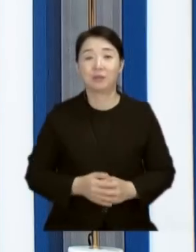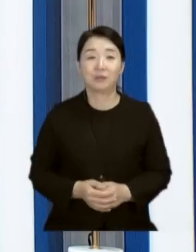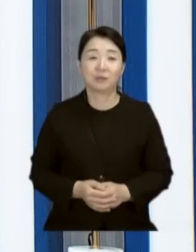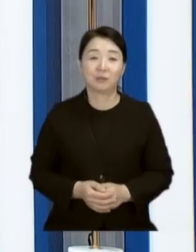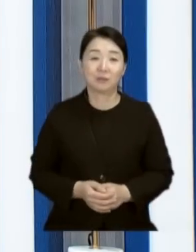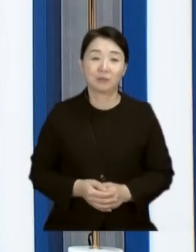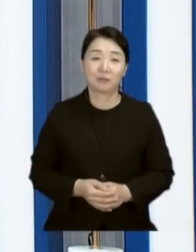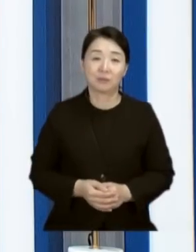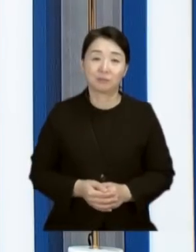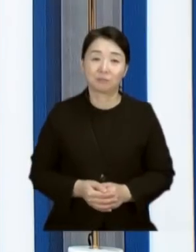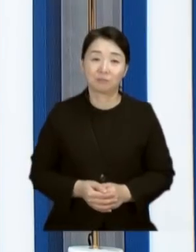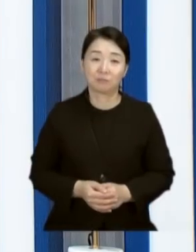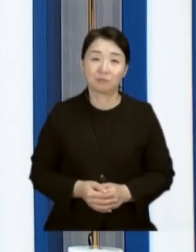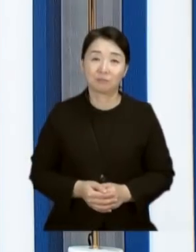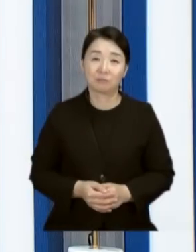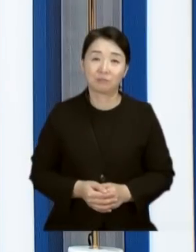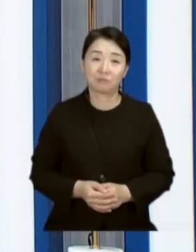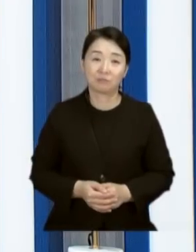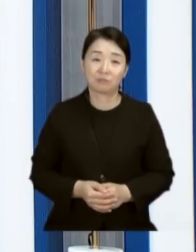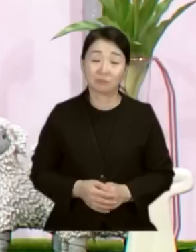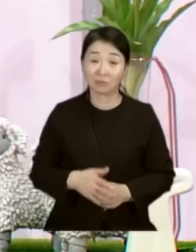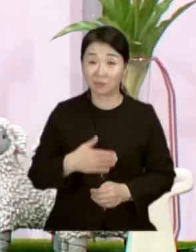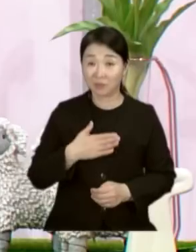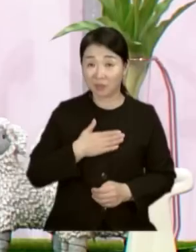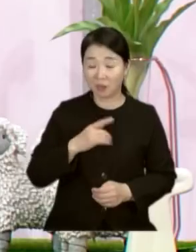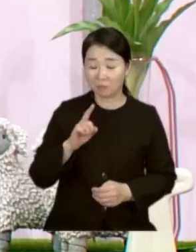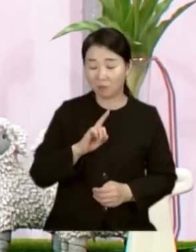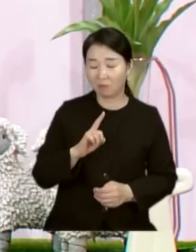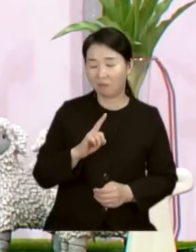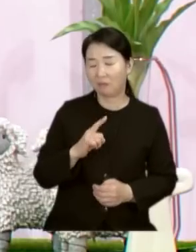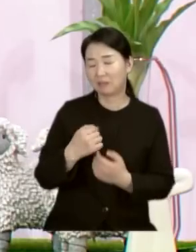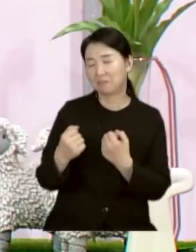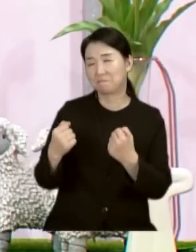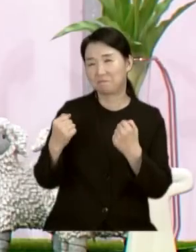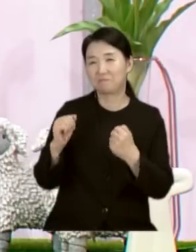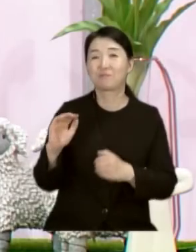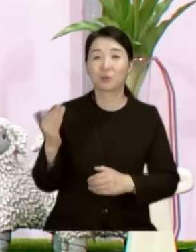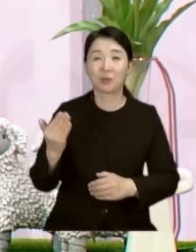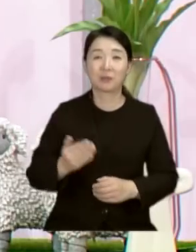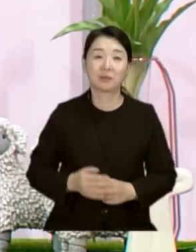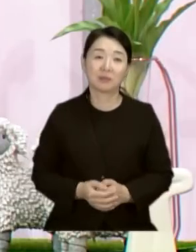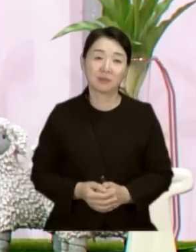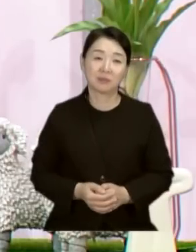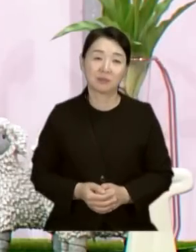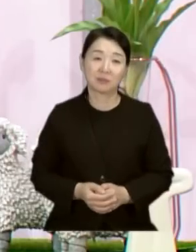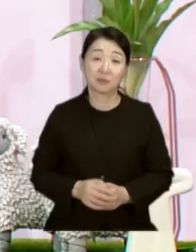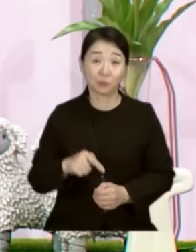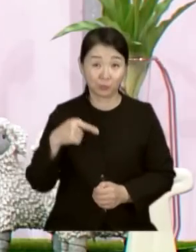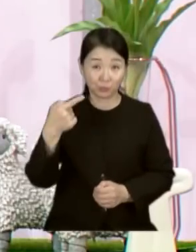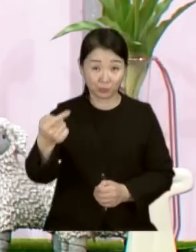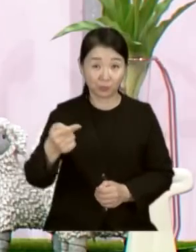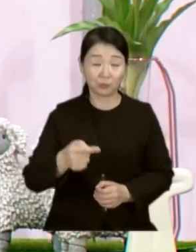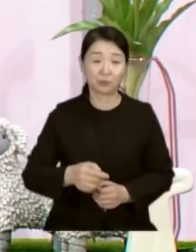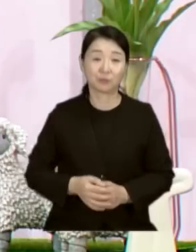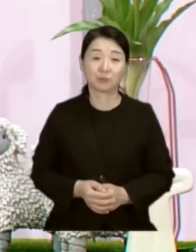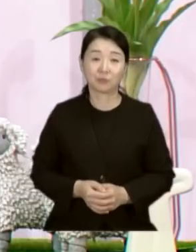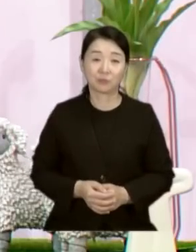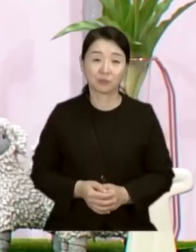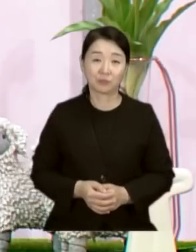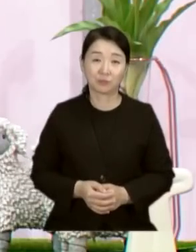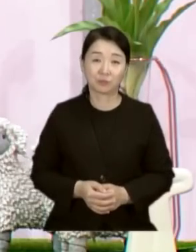많이 받았어요. 네네. 그래서 와 너무 저에게는 이제 과분한 힘이 된 거죠. 그러고